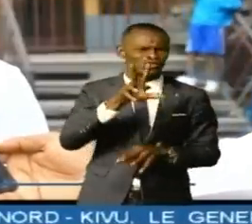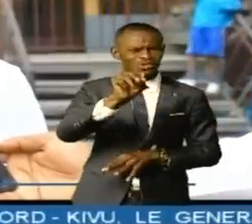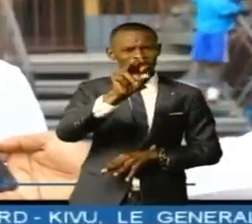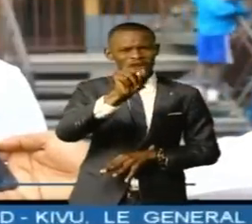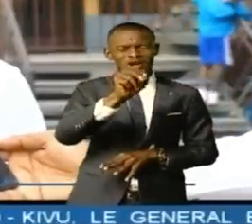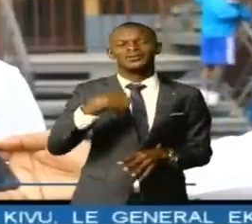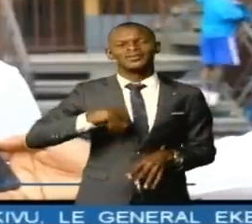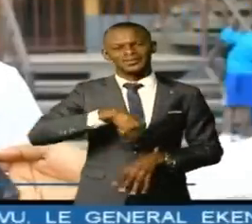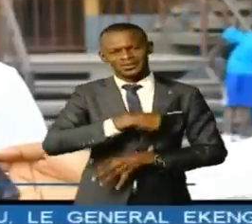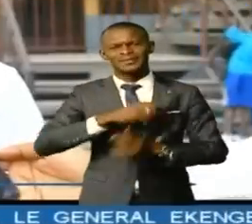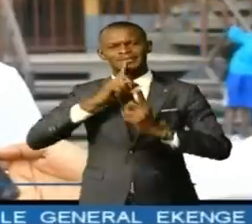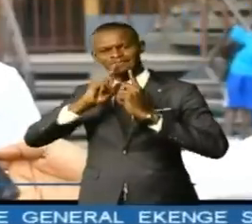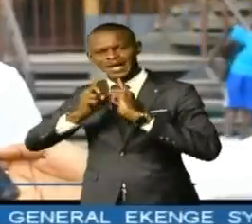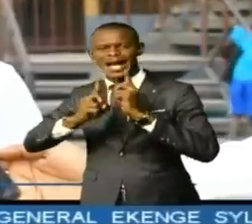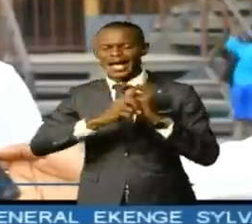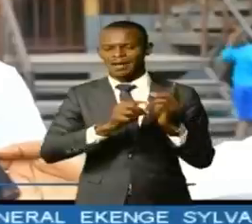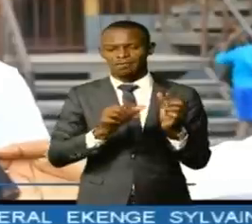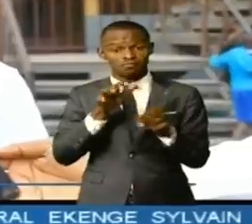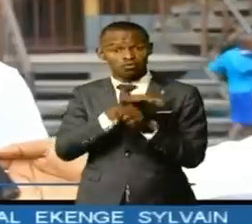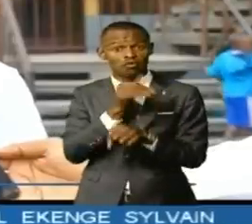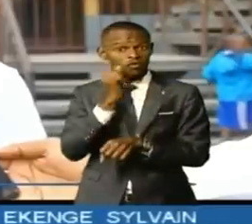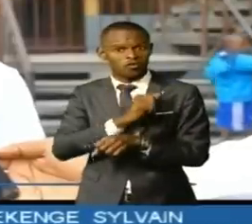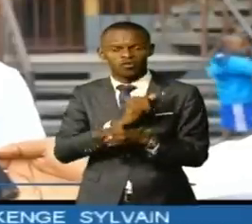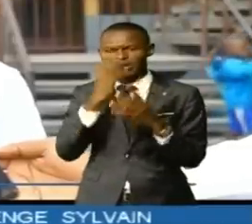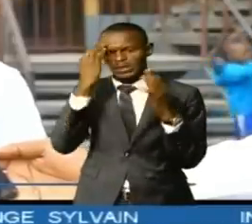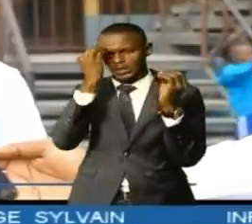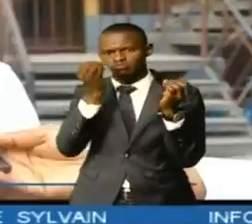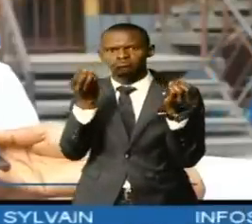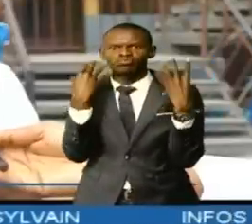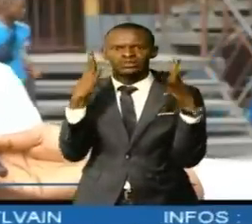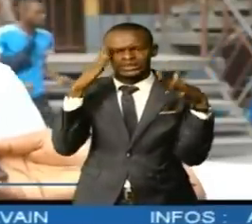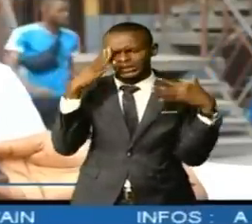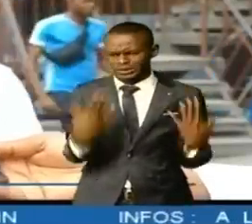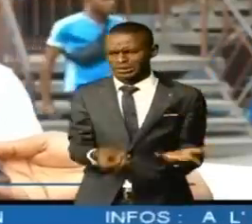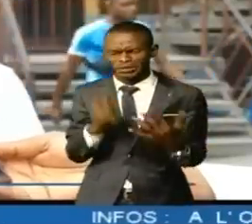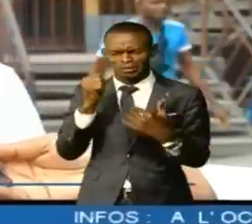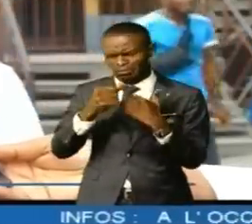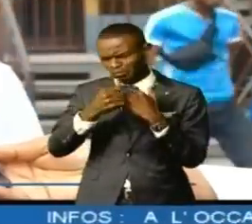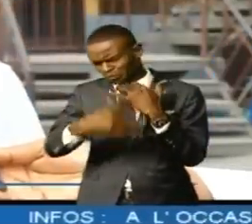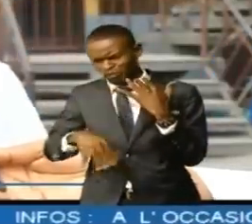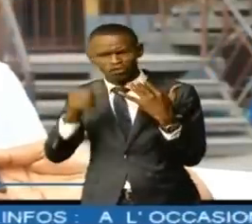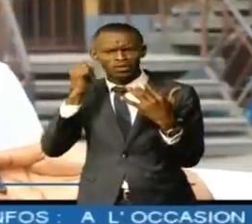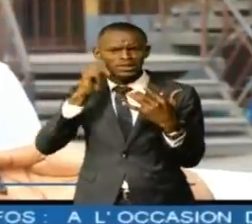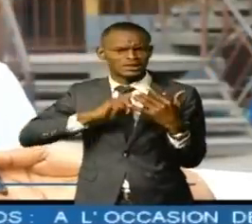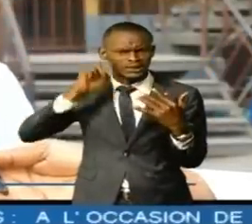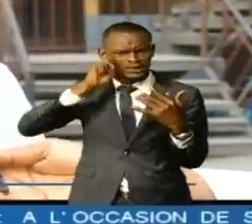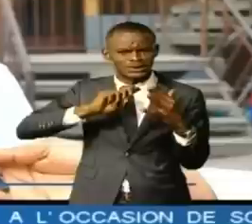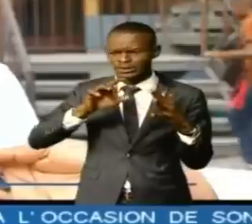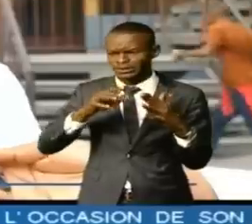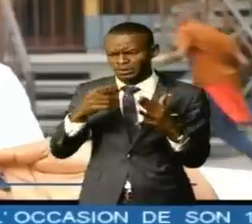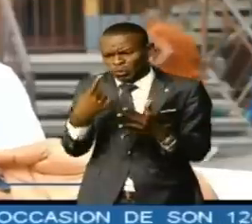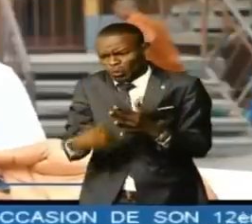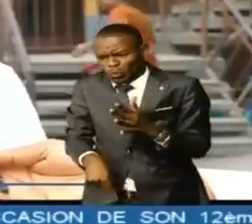notamment la désinformation, faute de manque des informations fiables. Si la gestion de l'hygiène menstruelle n'est pas adéquate,